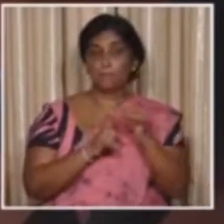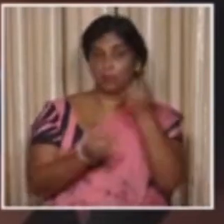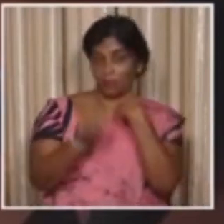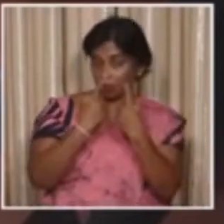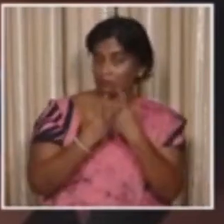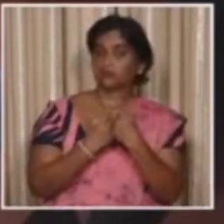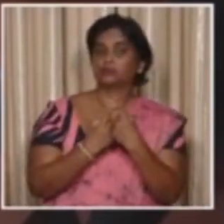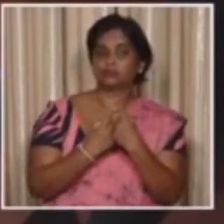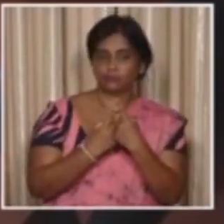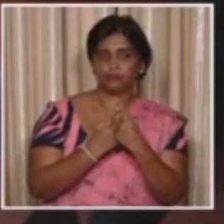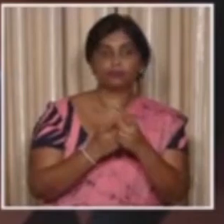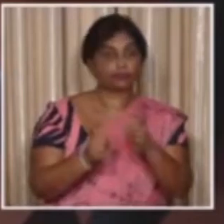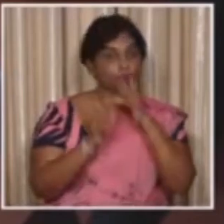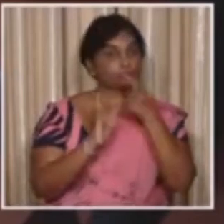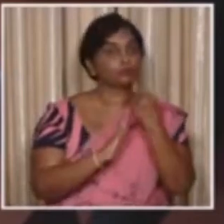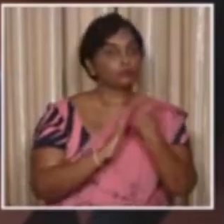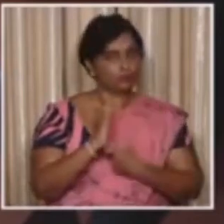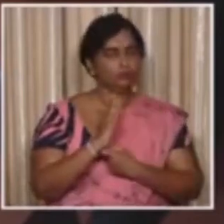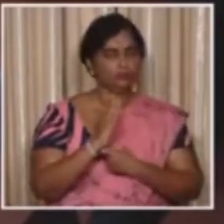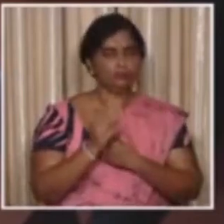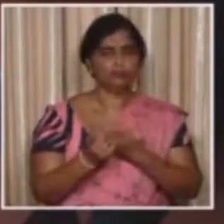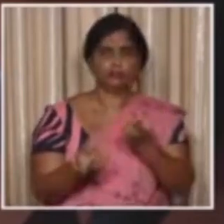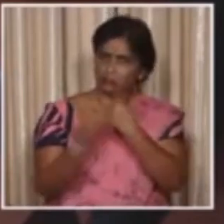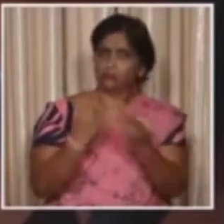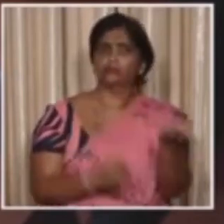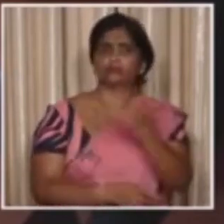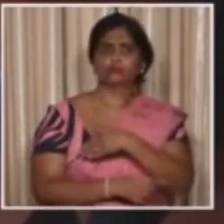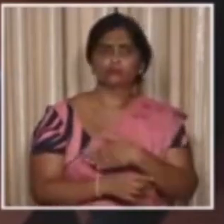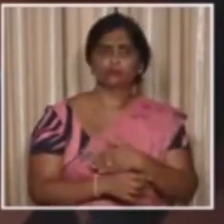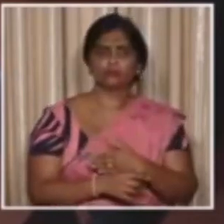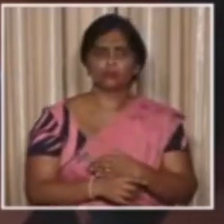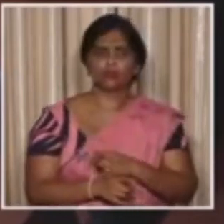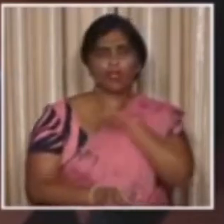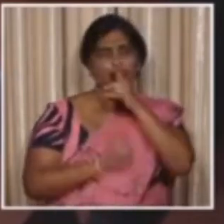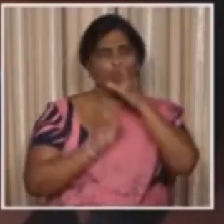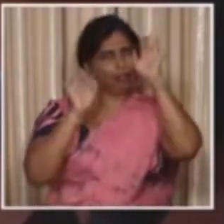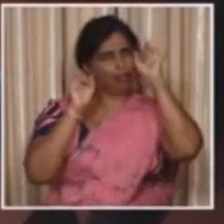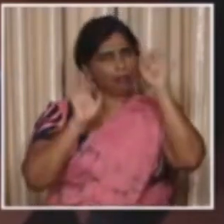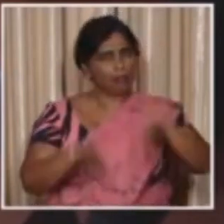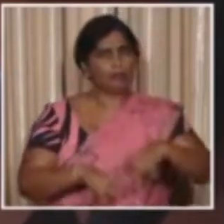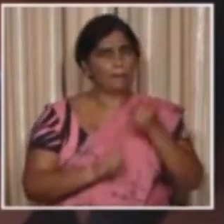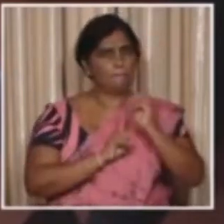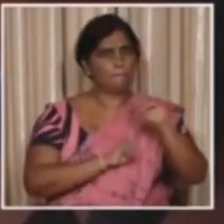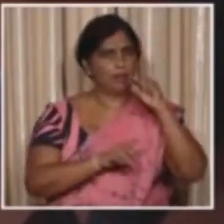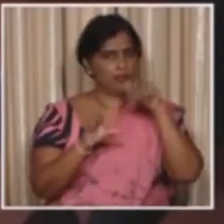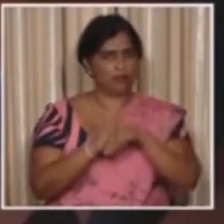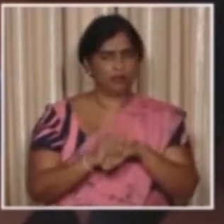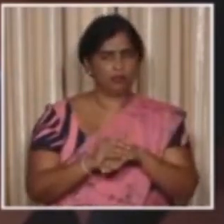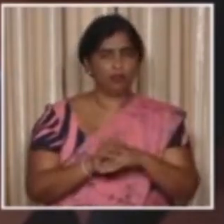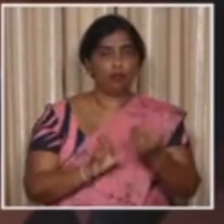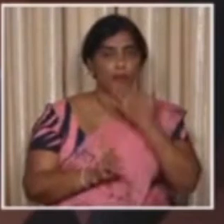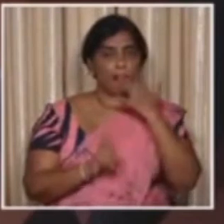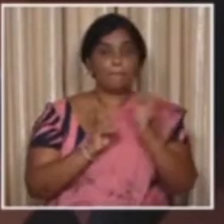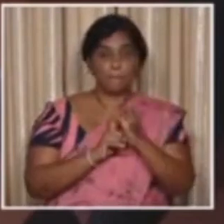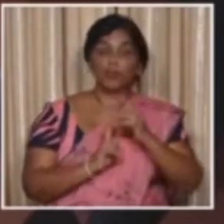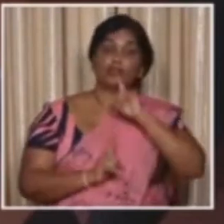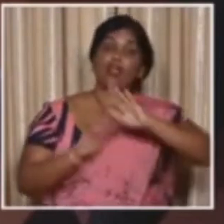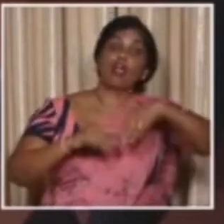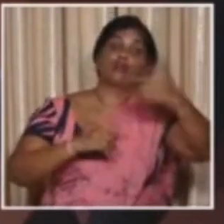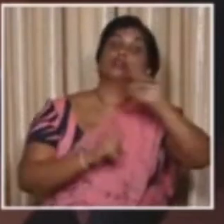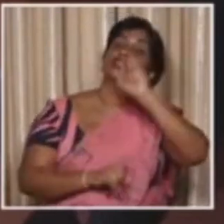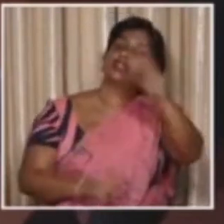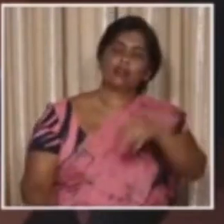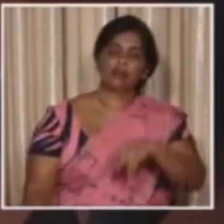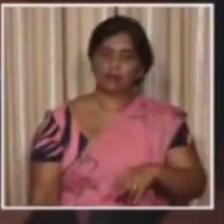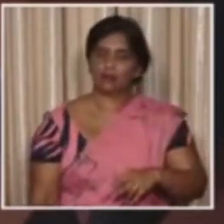තියලා ඊට අවශ්‍ය නීති හමුවට ගෙනියන්න පරීක්ෂණ තියන්න කටමැත දොඩවන්නද පාර්ලිමේන්තුවට ඇවිල්ලා පුළුවන් නම් ප්‍රසන්නට මම කියන එළිය කියන්න කියලා මේ